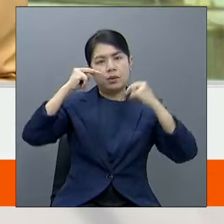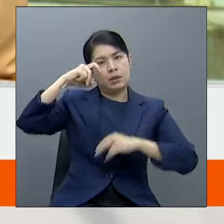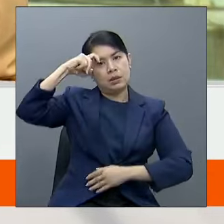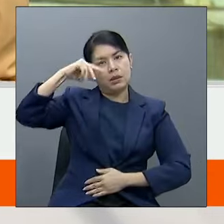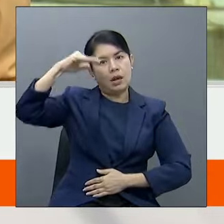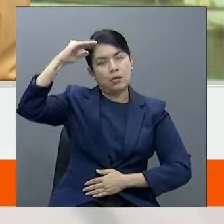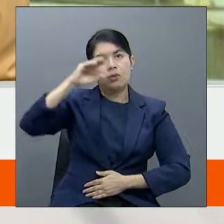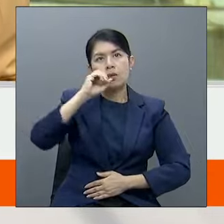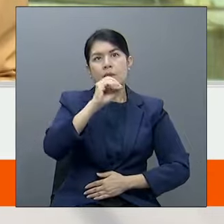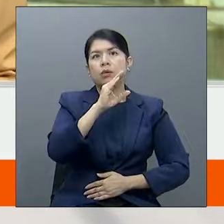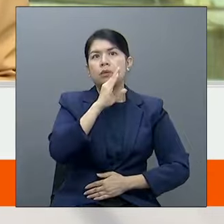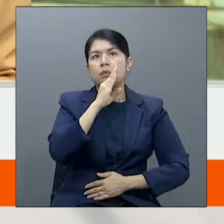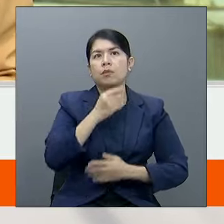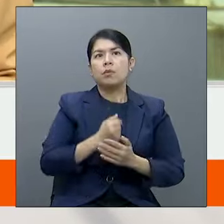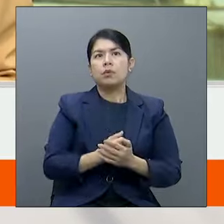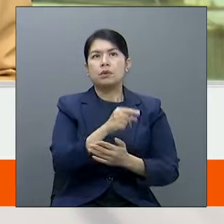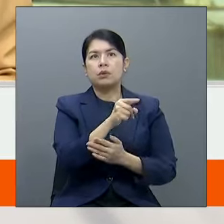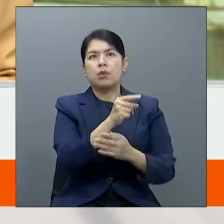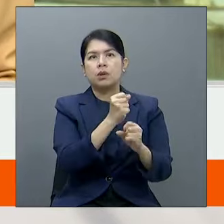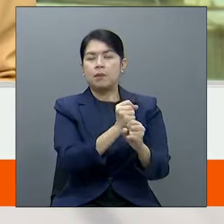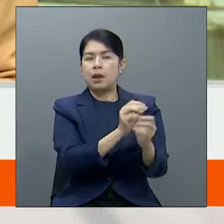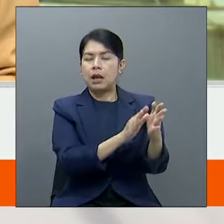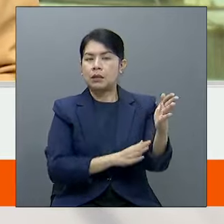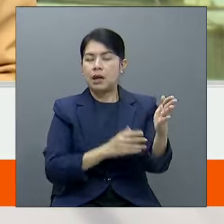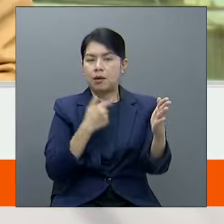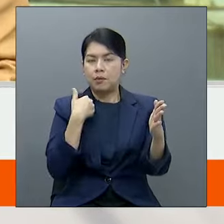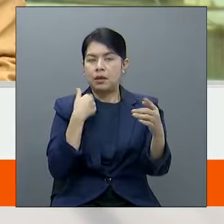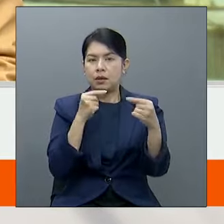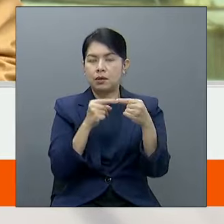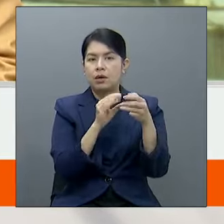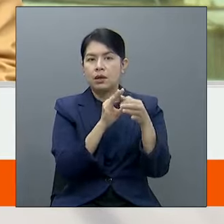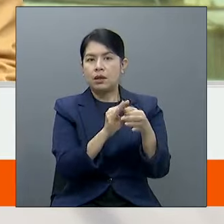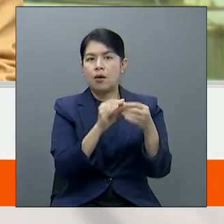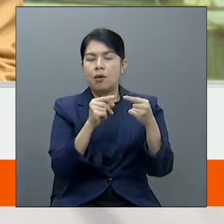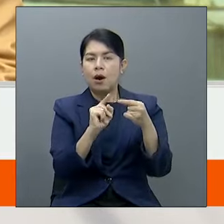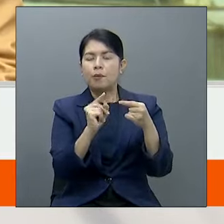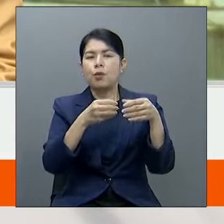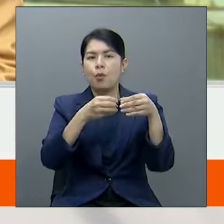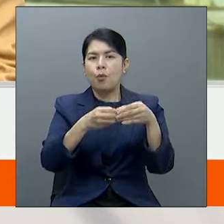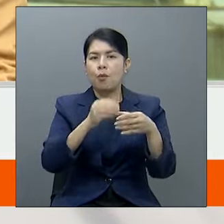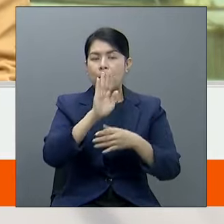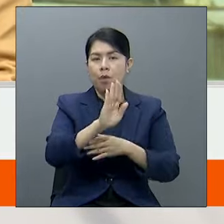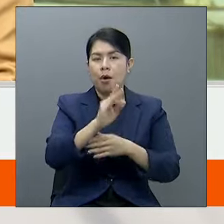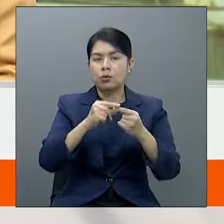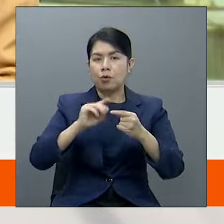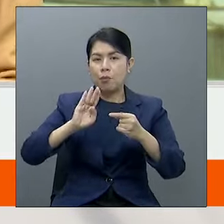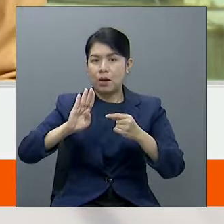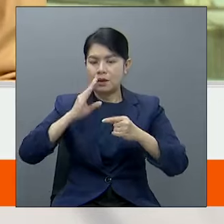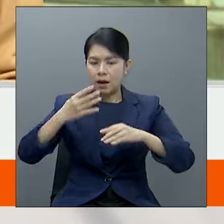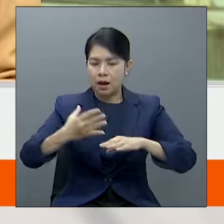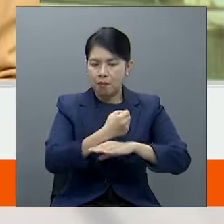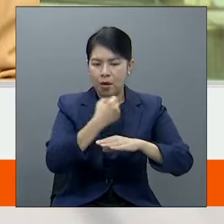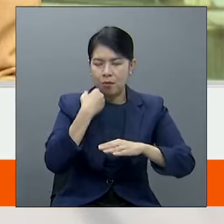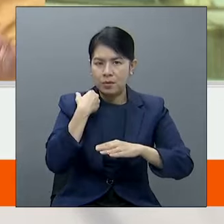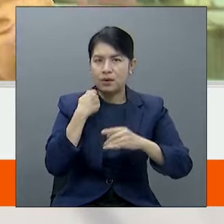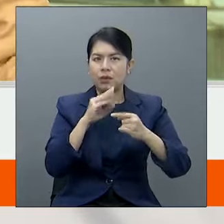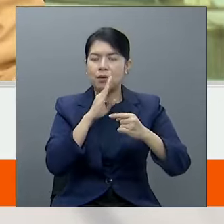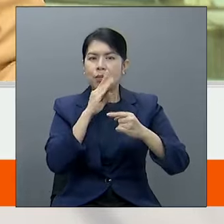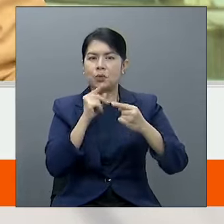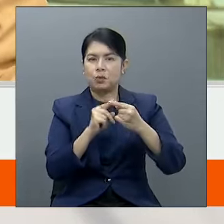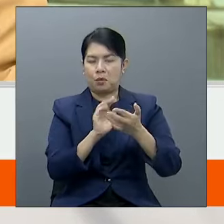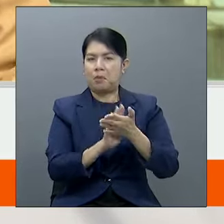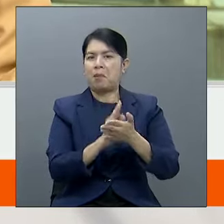ะต้องตัดเกรดกันแล้วล่ะถ้าเกิดว่ายังคงล่าช้าอยู่อีกเนี่ยการตัดเกรดกลุ่มผู้รับเหมาเพื่อที่จะให้ต้องระมัดระวังกันเพิ่มขึ้นไม่ให้ไปกระ